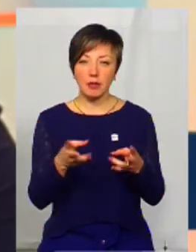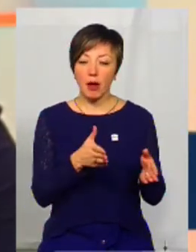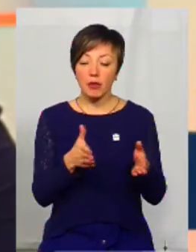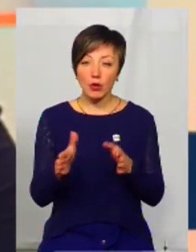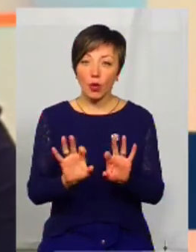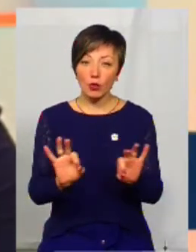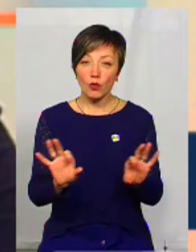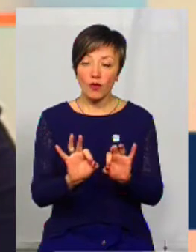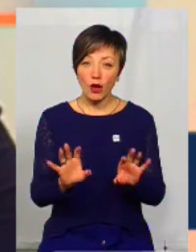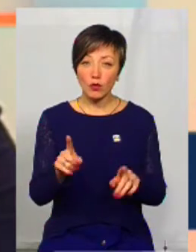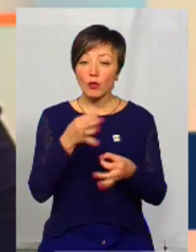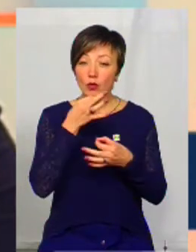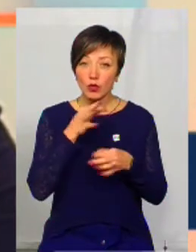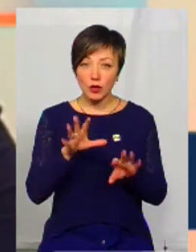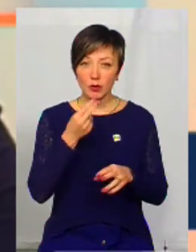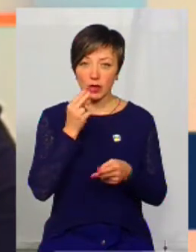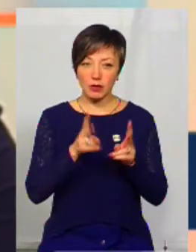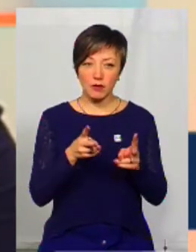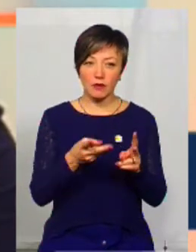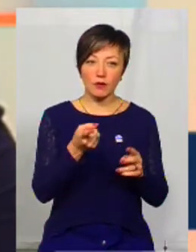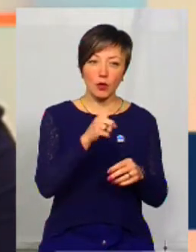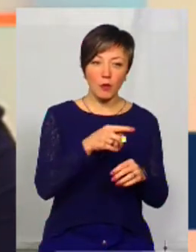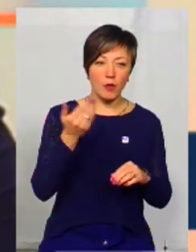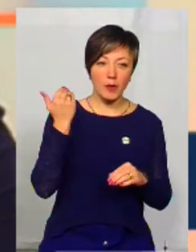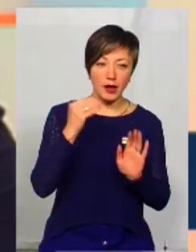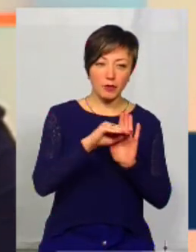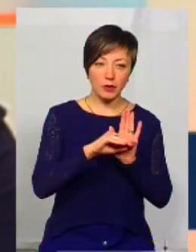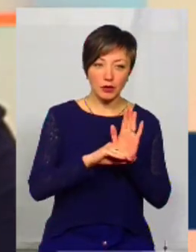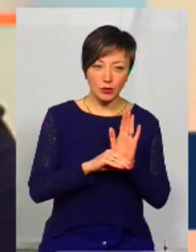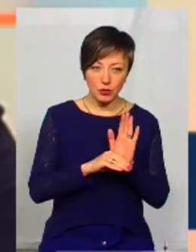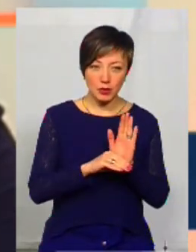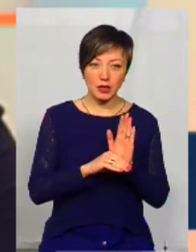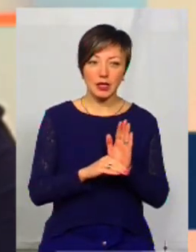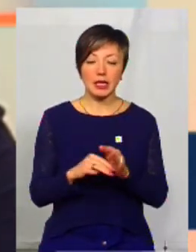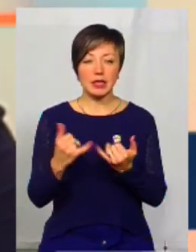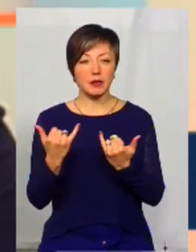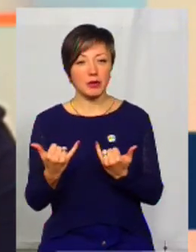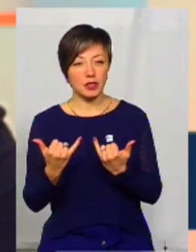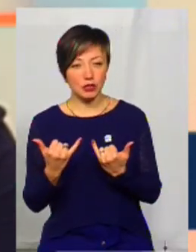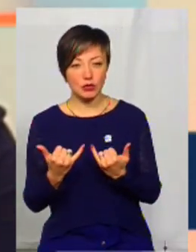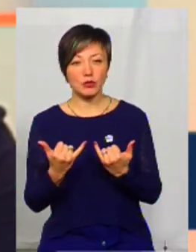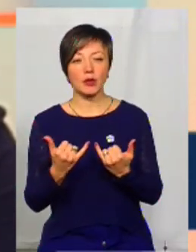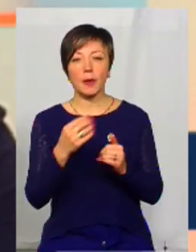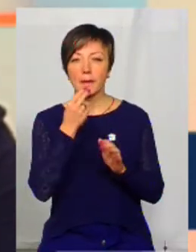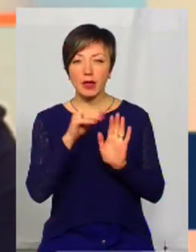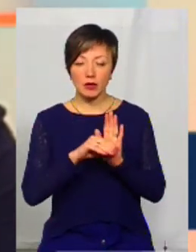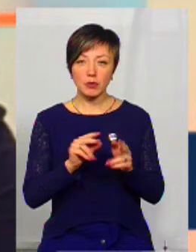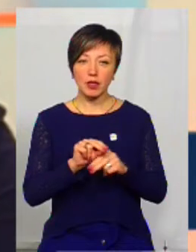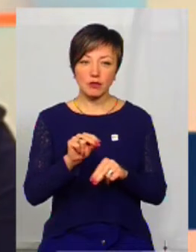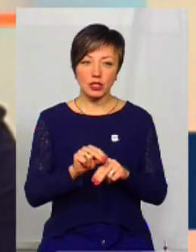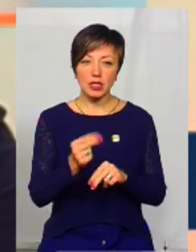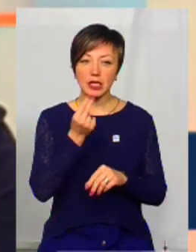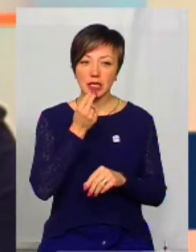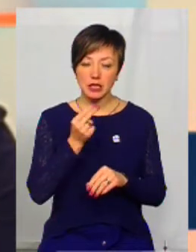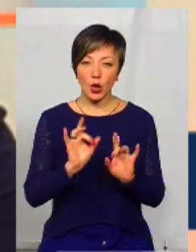їх підготувати, щоб вони і в будь-якому блюді, і в тому попередньому, от ми меню, і в теперішньому сучасному меню треба навчити